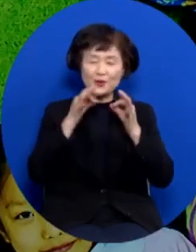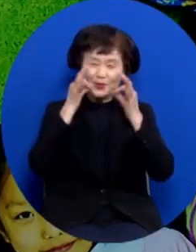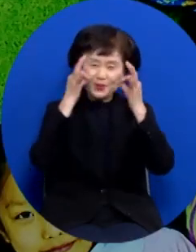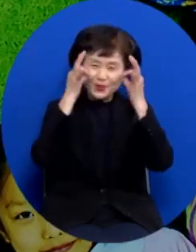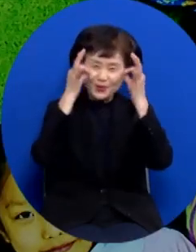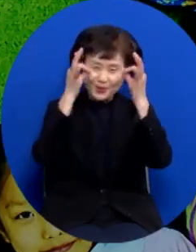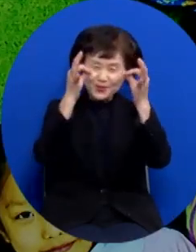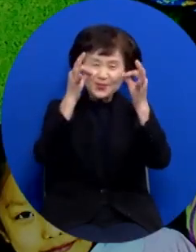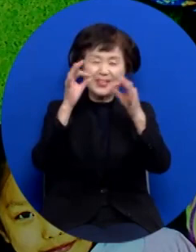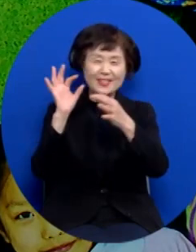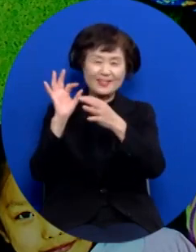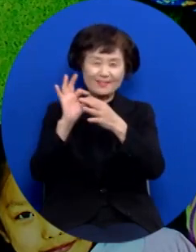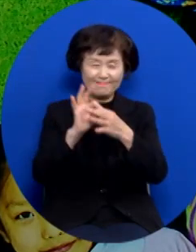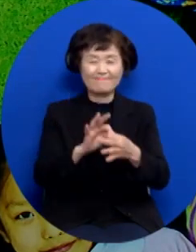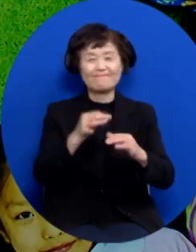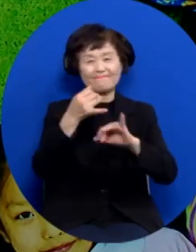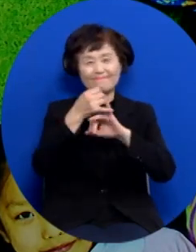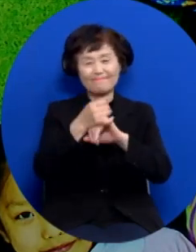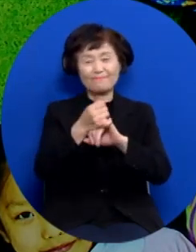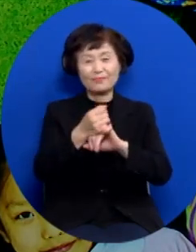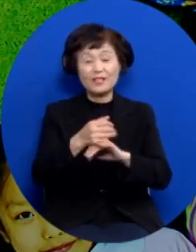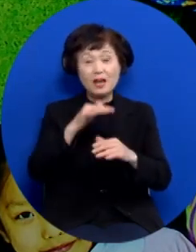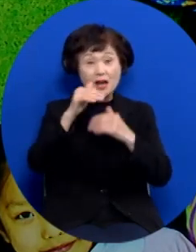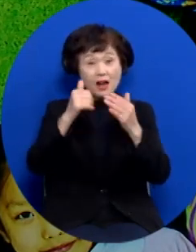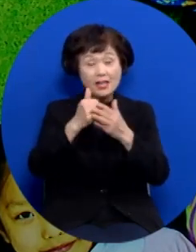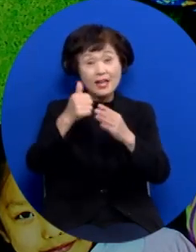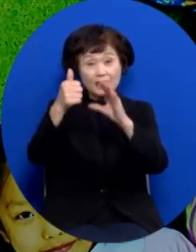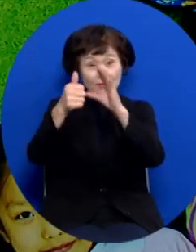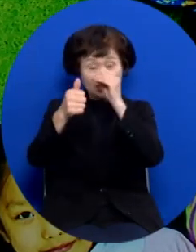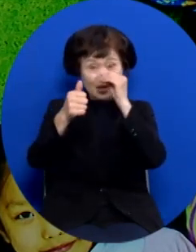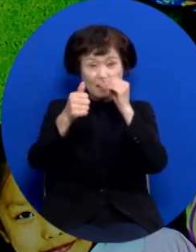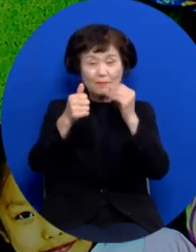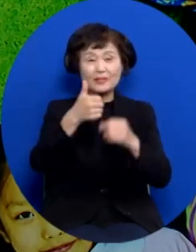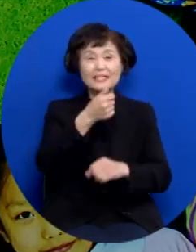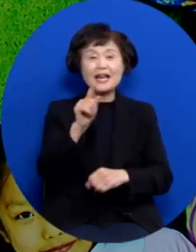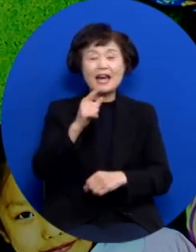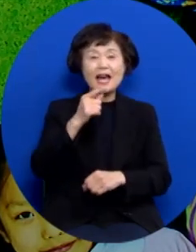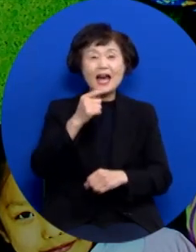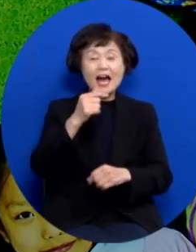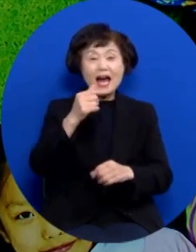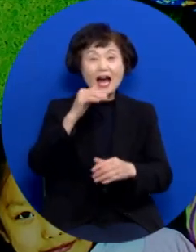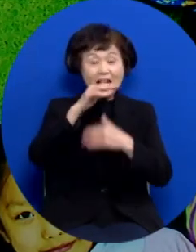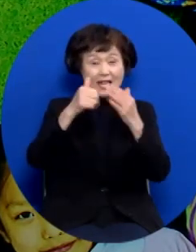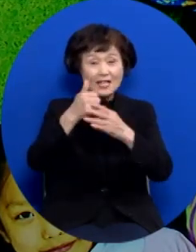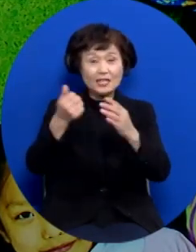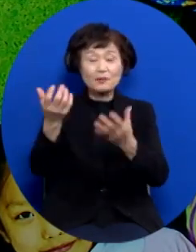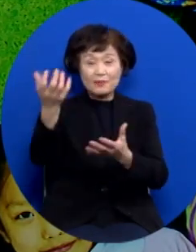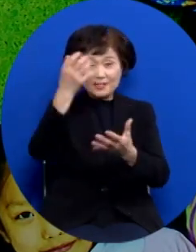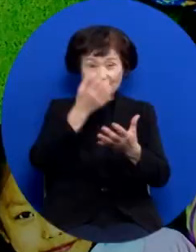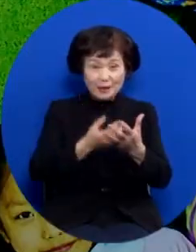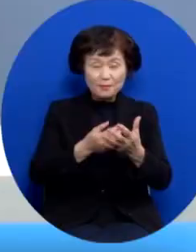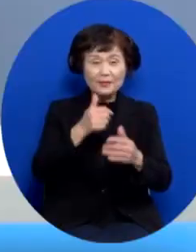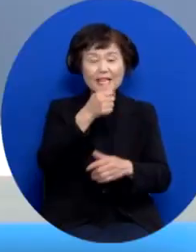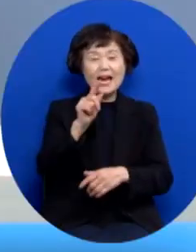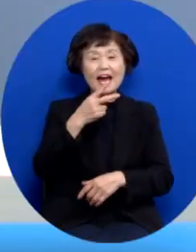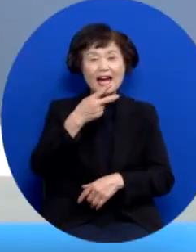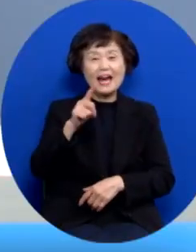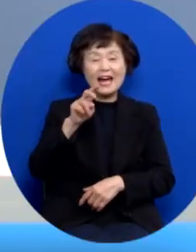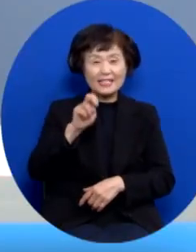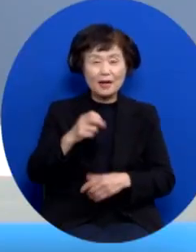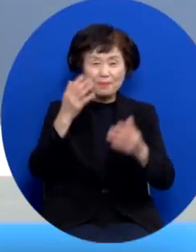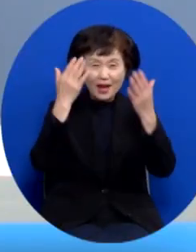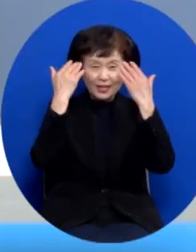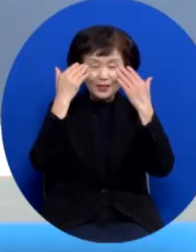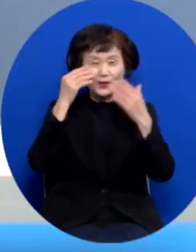내 목사님 앞으로도 정말 하나님을 담은 하담 학생들을 많이 길러 내시기를 기대하겠습니다 오늘 말씀 감사합니다네